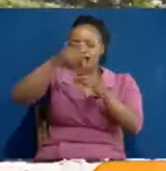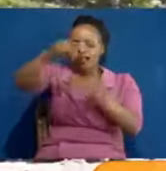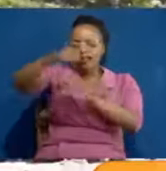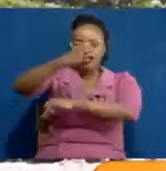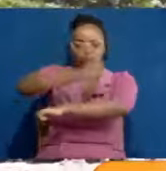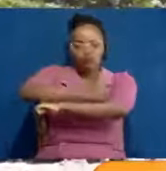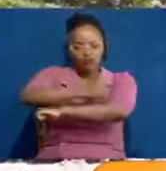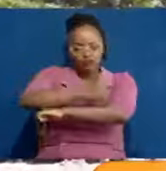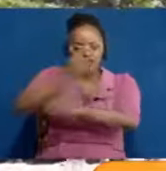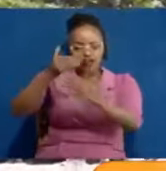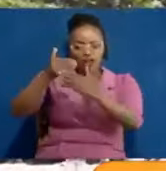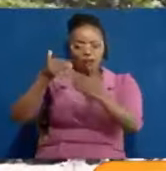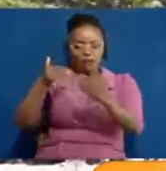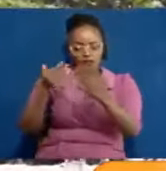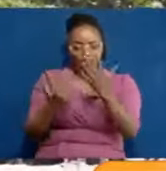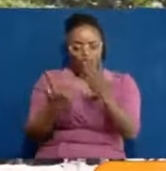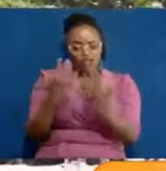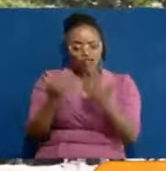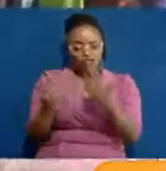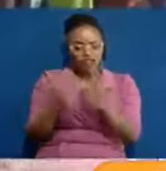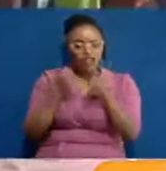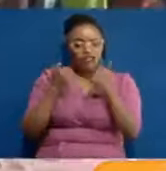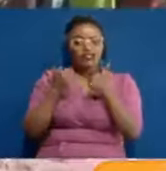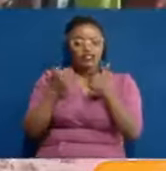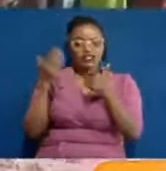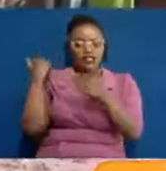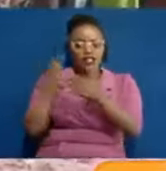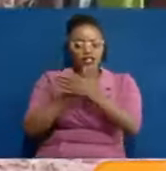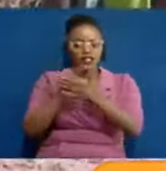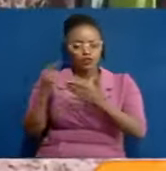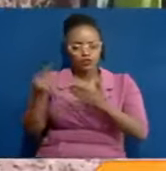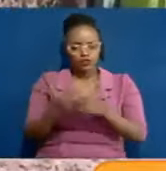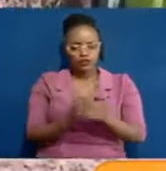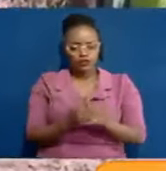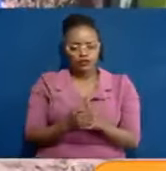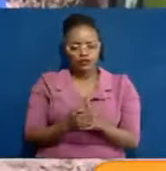humo kabla mkasa wa wiki jana.